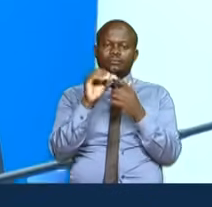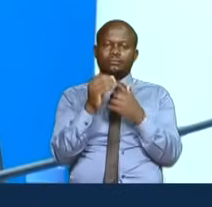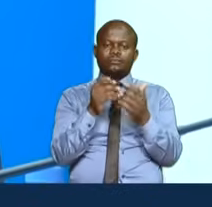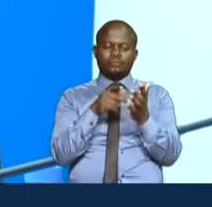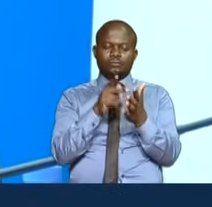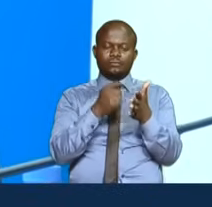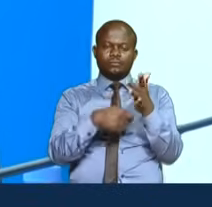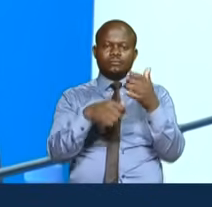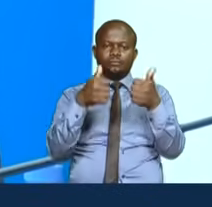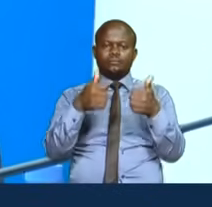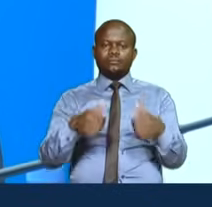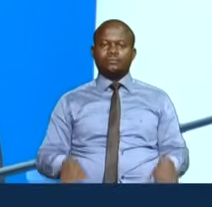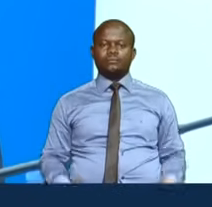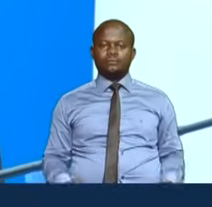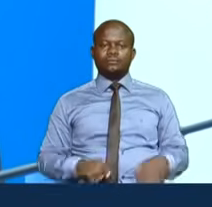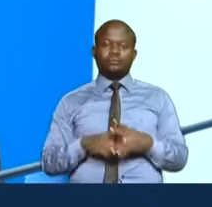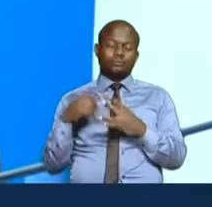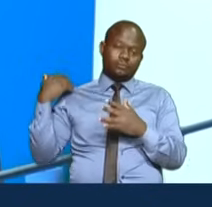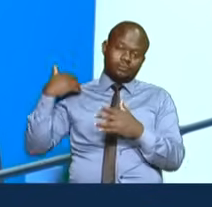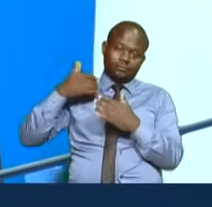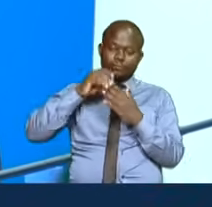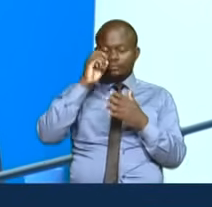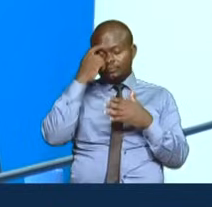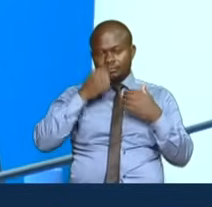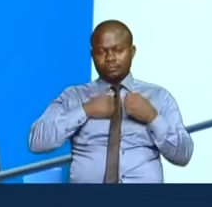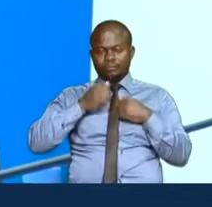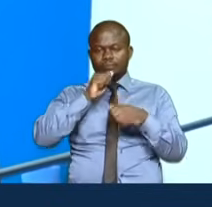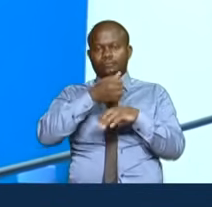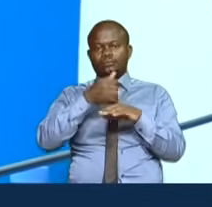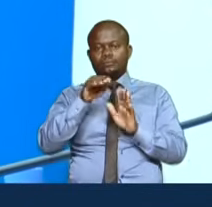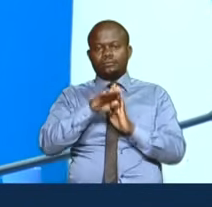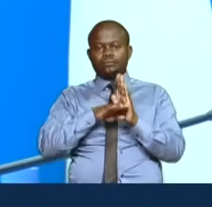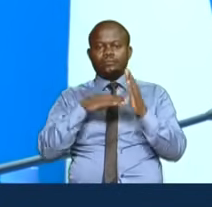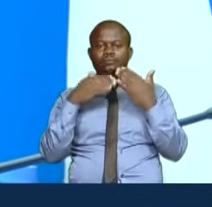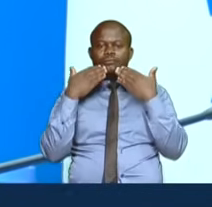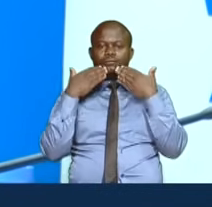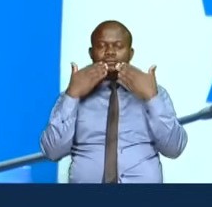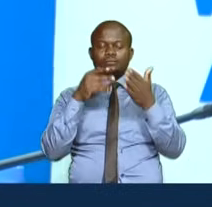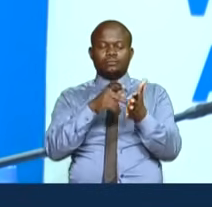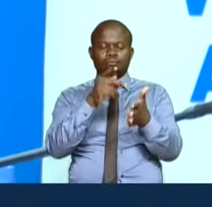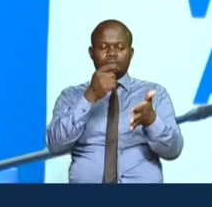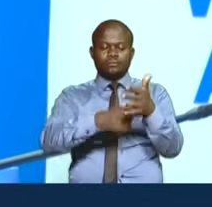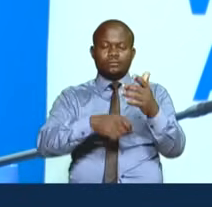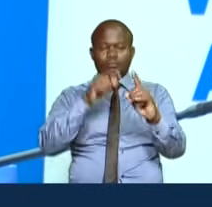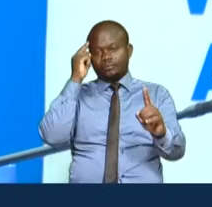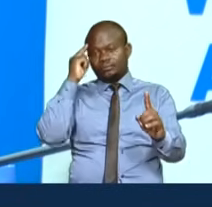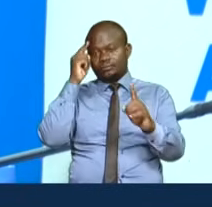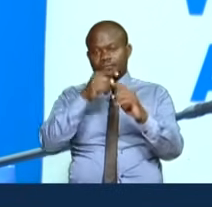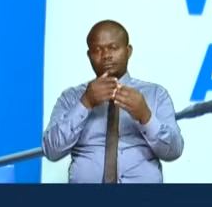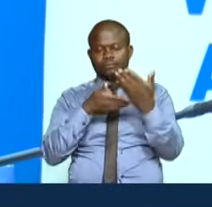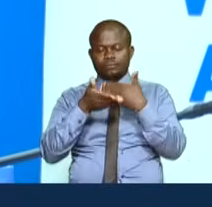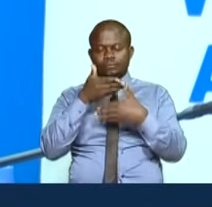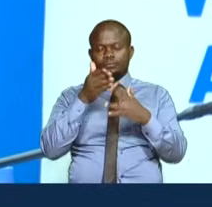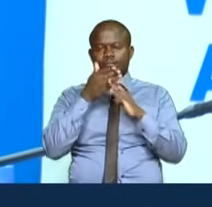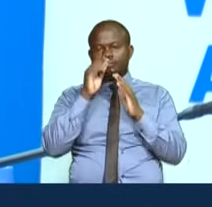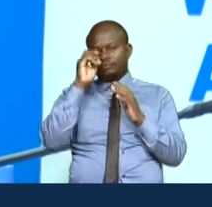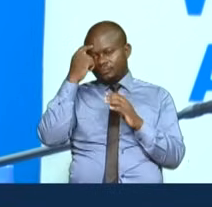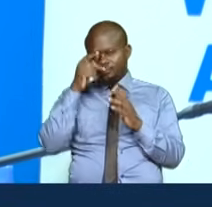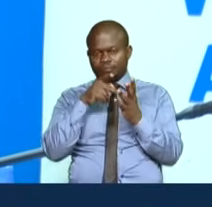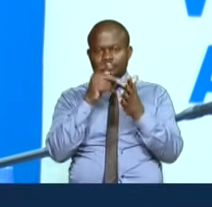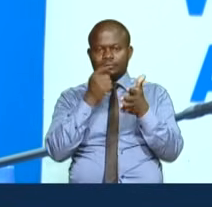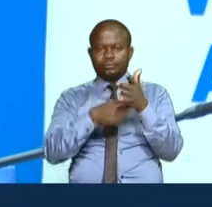neza. Kuva mu 2001 guverinoma y'u Rwanda yashyizeho gahunda yo gushimira abasora hagamije gushyirana hagati ya leta